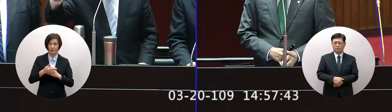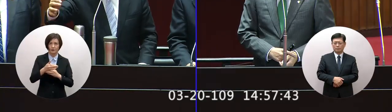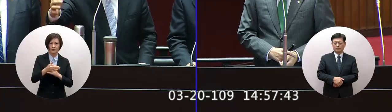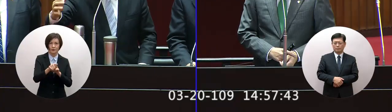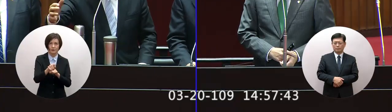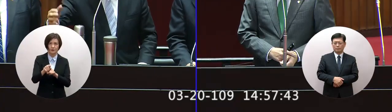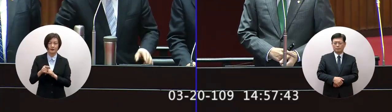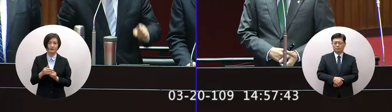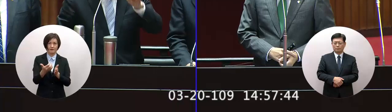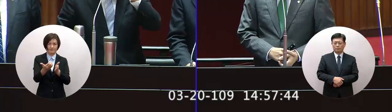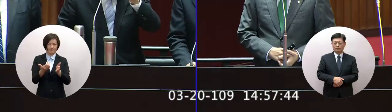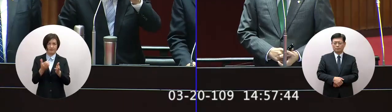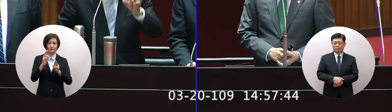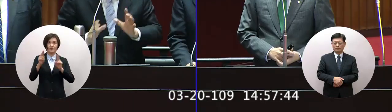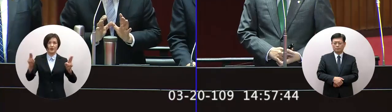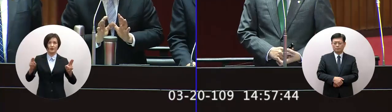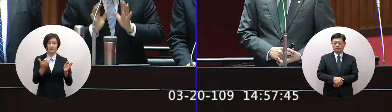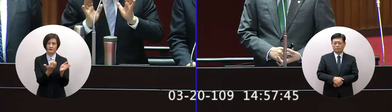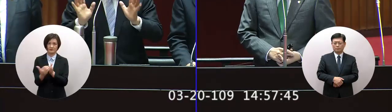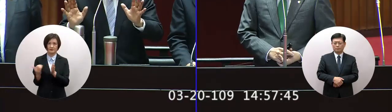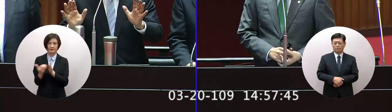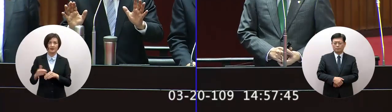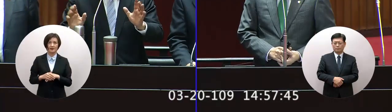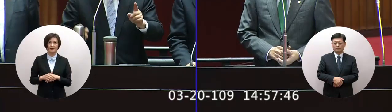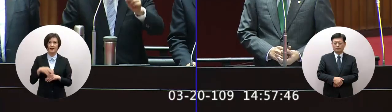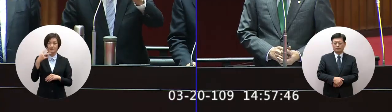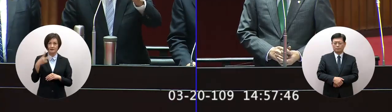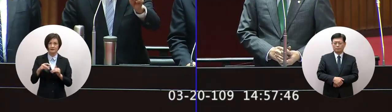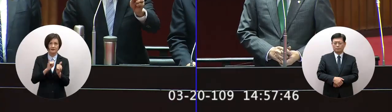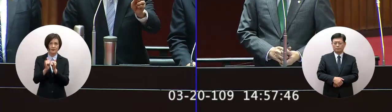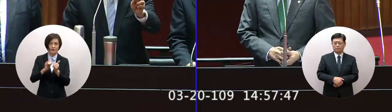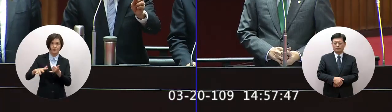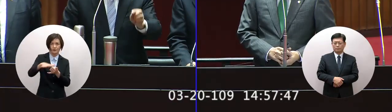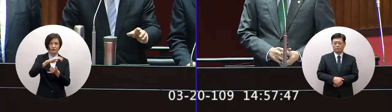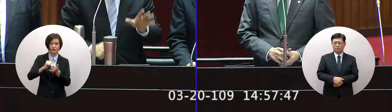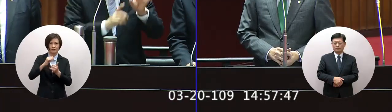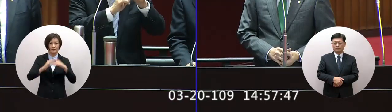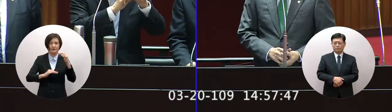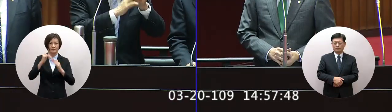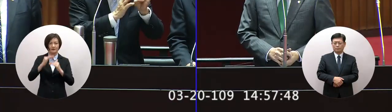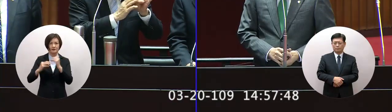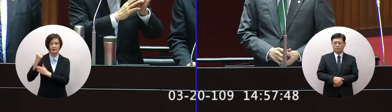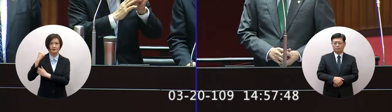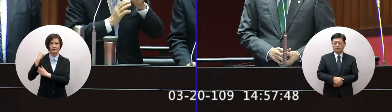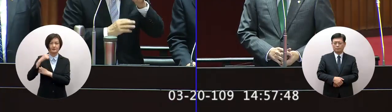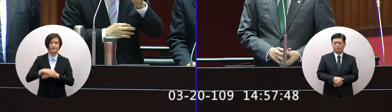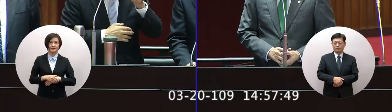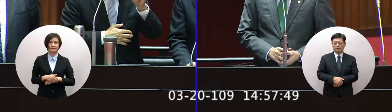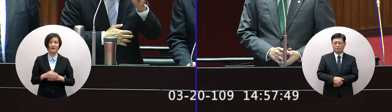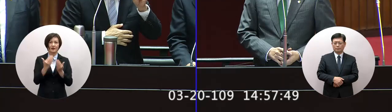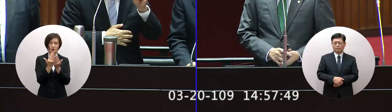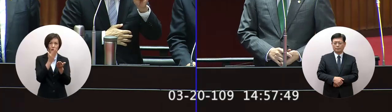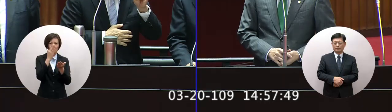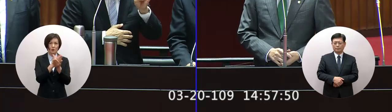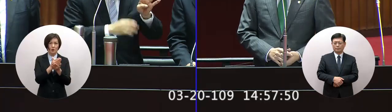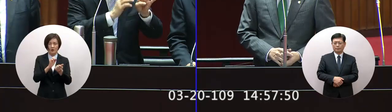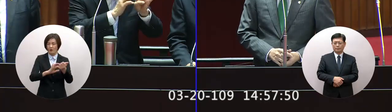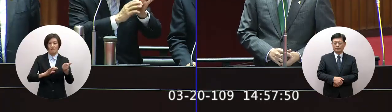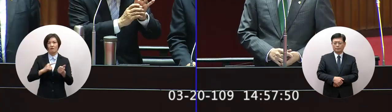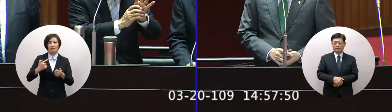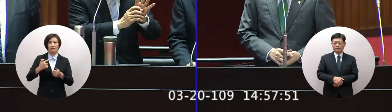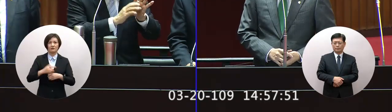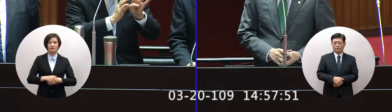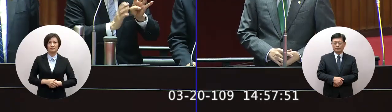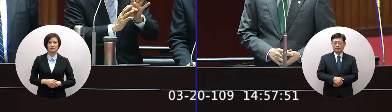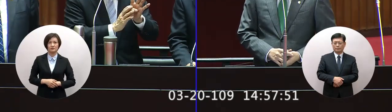有超前部署，而且是大家一起面对。所以这一次，因为停课的影响非常大， 是的，